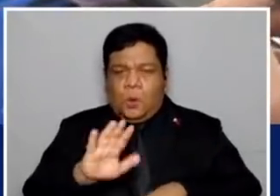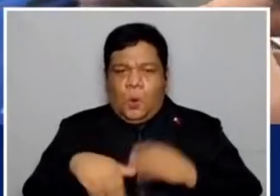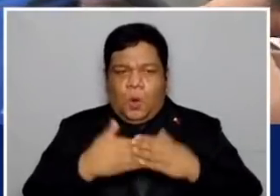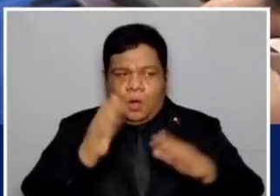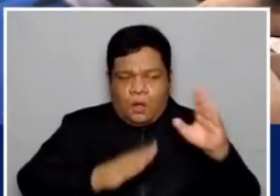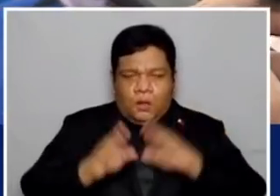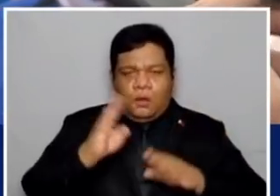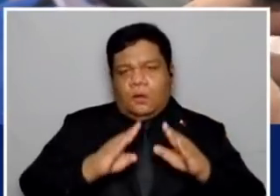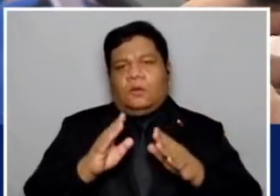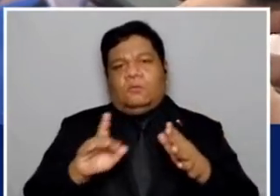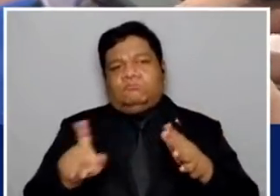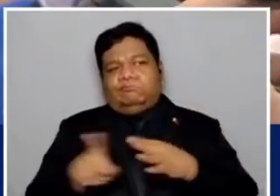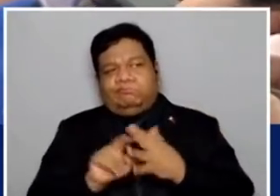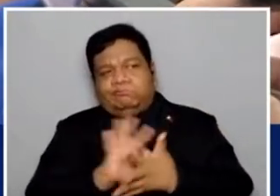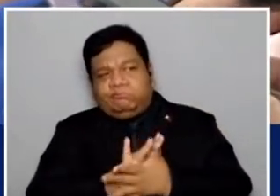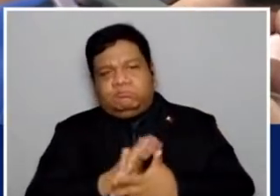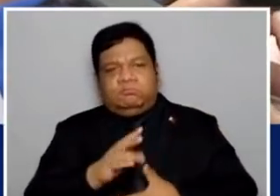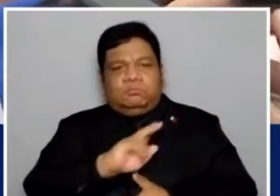personal,